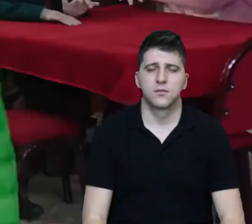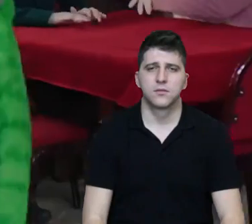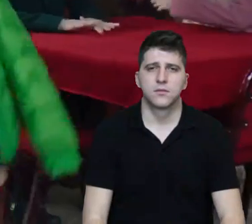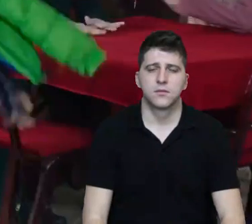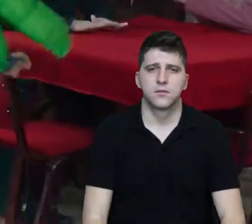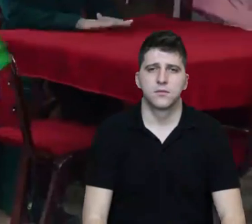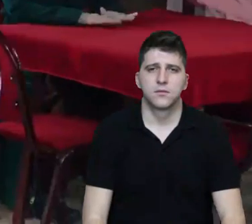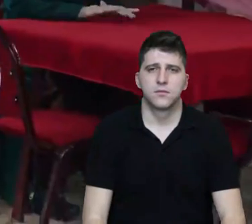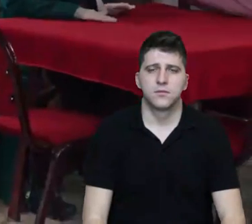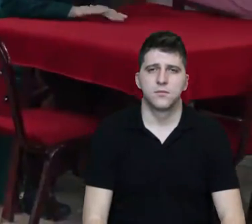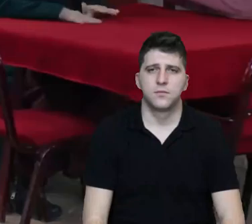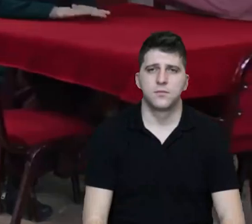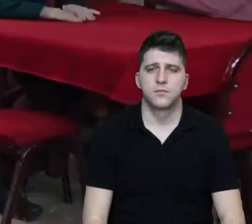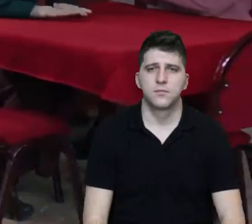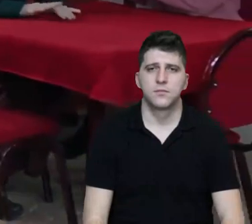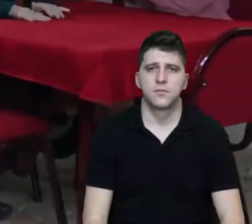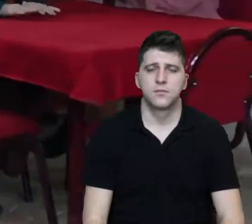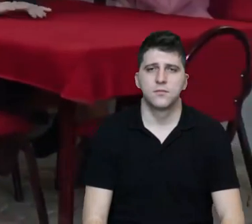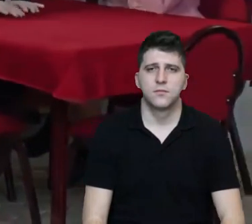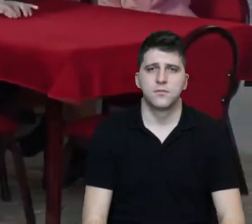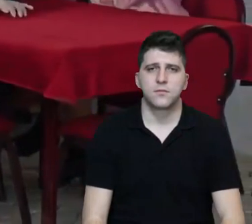montlarını çantalarını alıp kaçar gibi gitti.